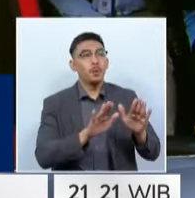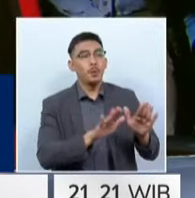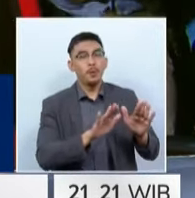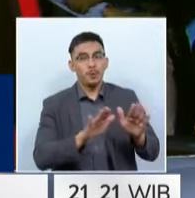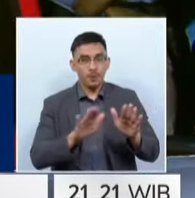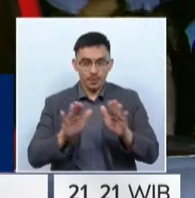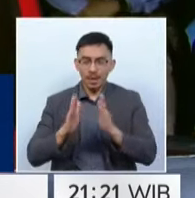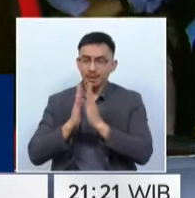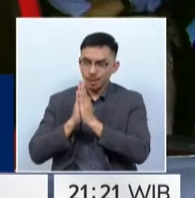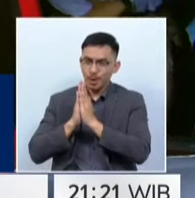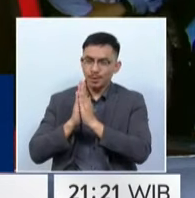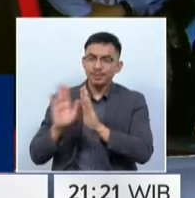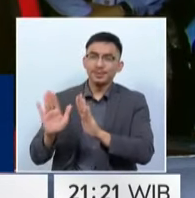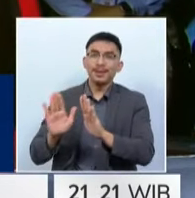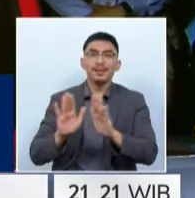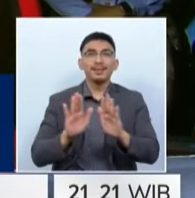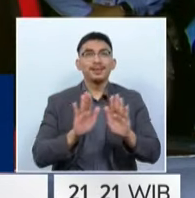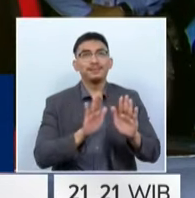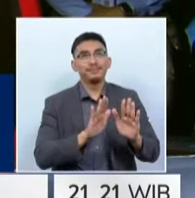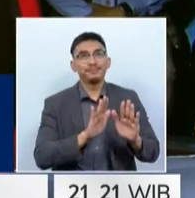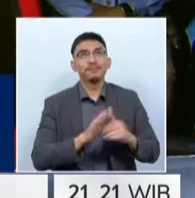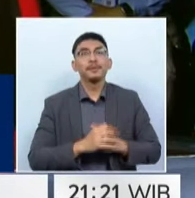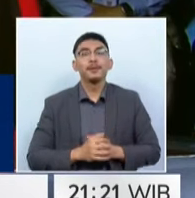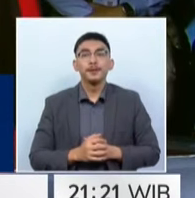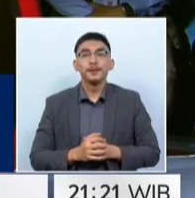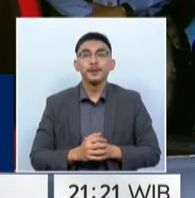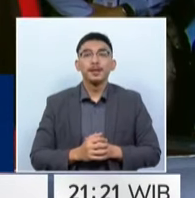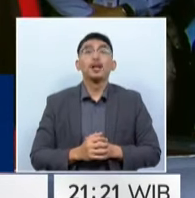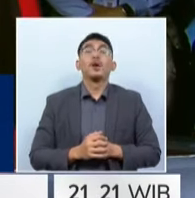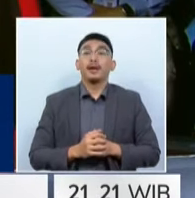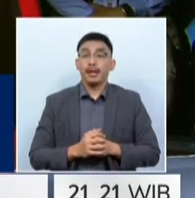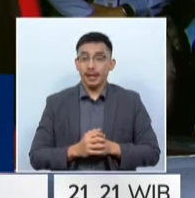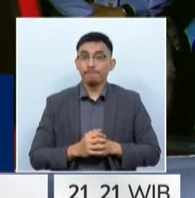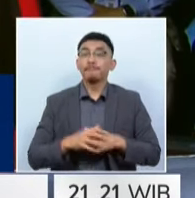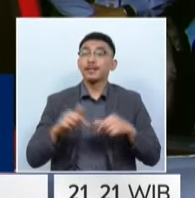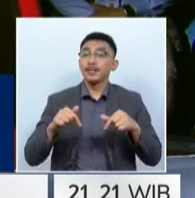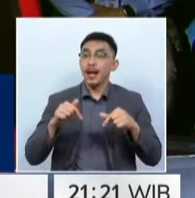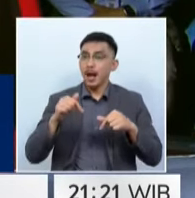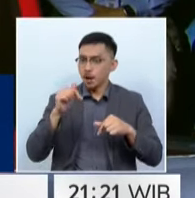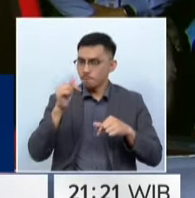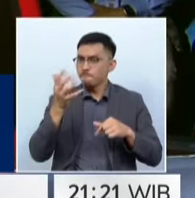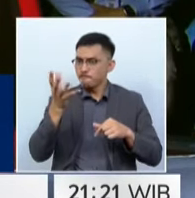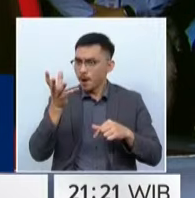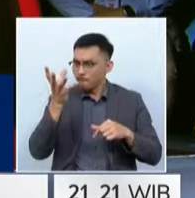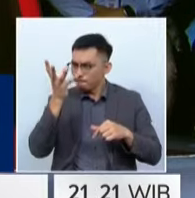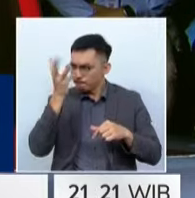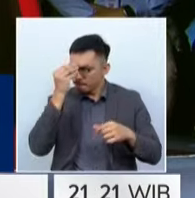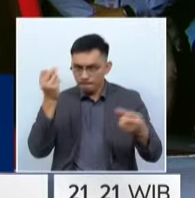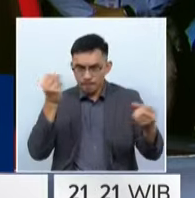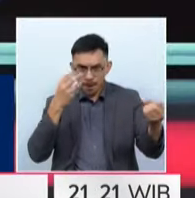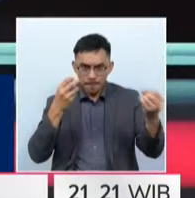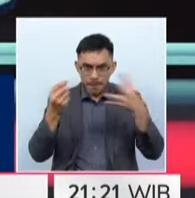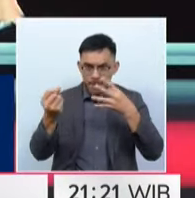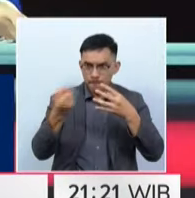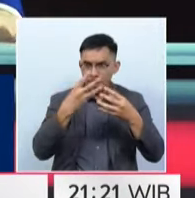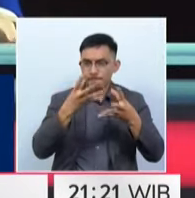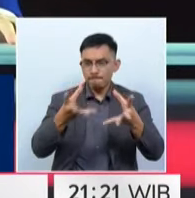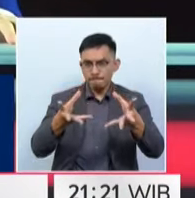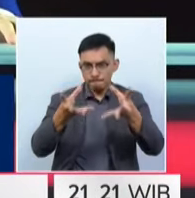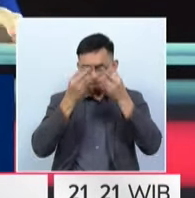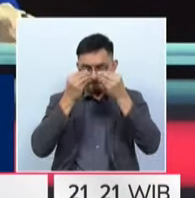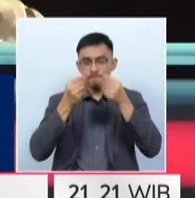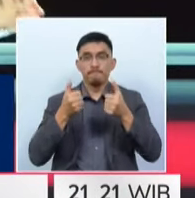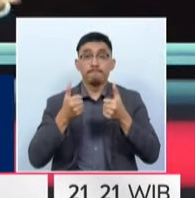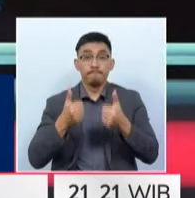tenang bapak dan ibu mohon tenang mohon tenang supaya kita bisa mendapatkan intisari dari jawaban maupun pertanyaan dari ketiga